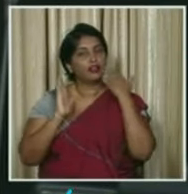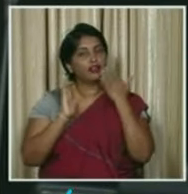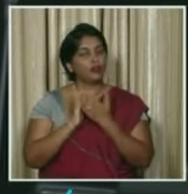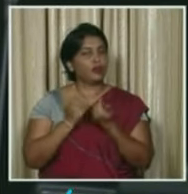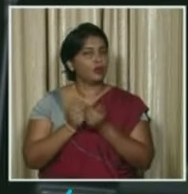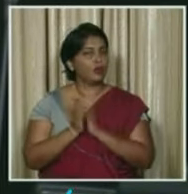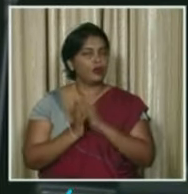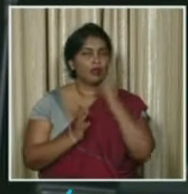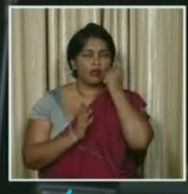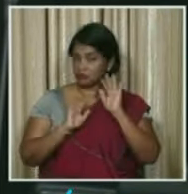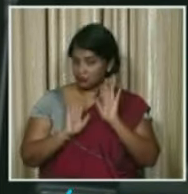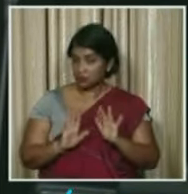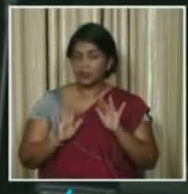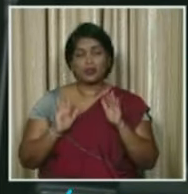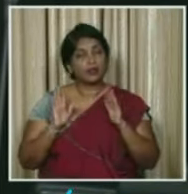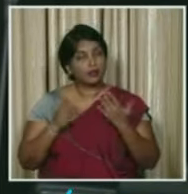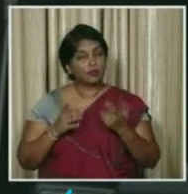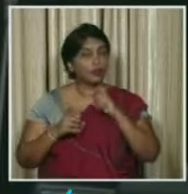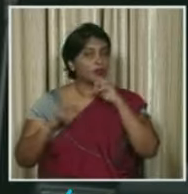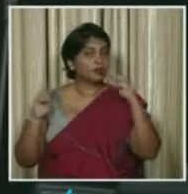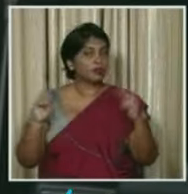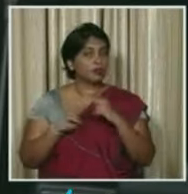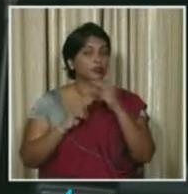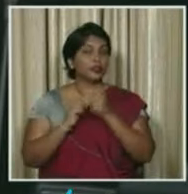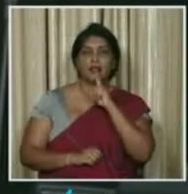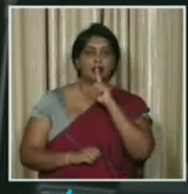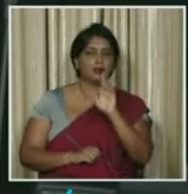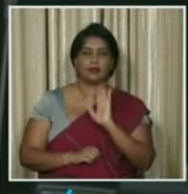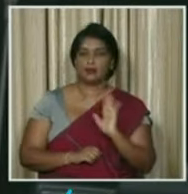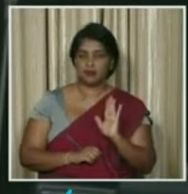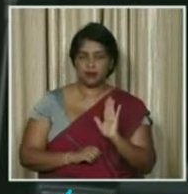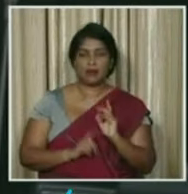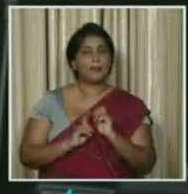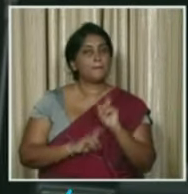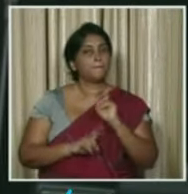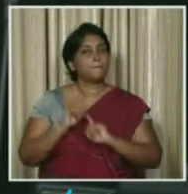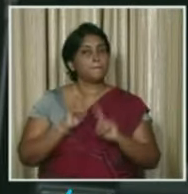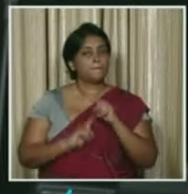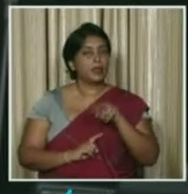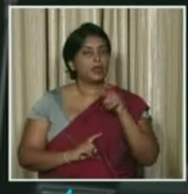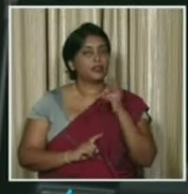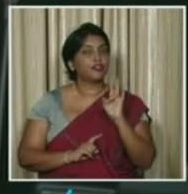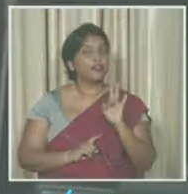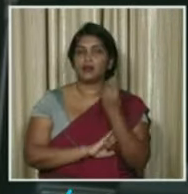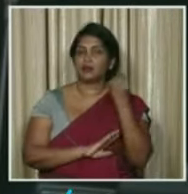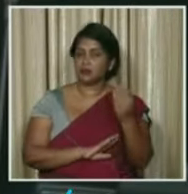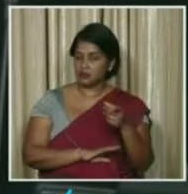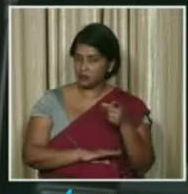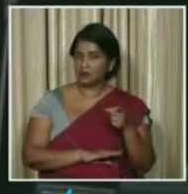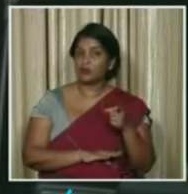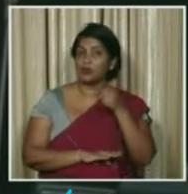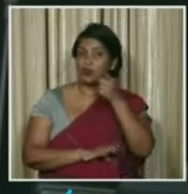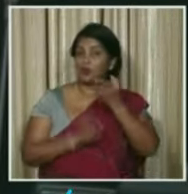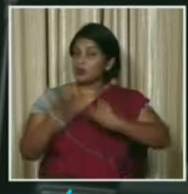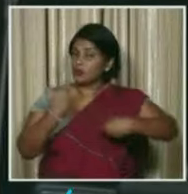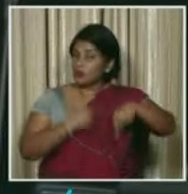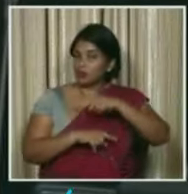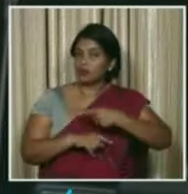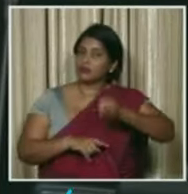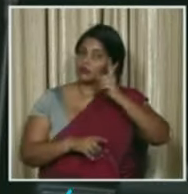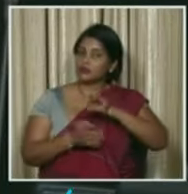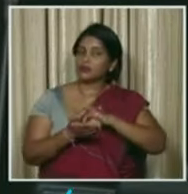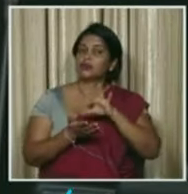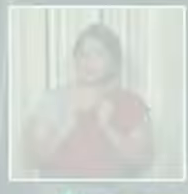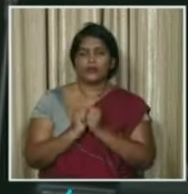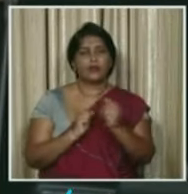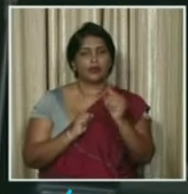මතය ප්‍රකාශ කිරීමේ අයිතිය තියෙනවා. ශ්‍රේෂ්ඨාධිකරණය කරන්න කියලා නියෝග දෙන්නේ නැහැ. පාර්ලිමේන්තුවේ 225ට බලය දෙනවා. ඔබ සියලු දෙනා තීරණය කරන්න ඕන